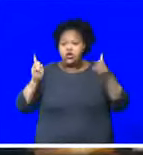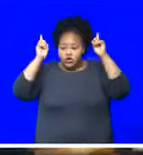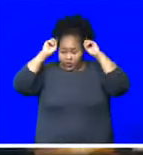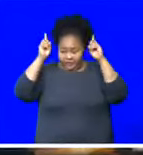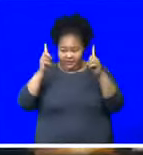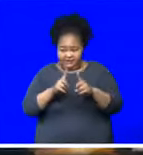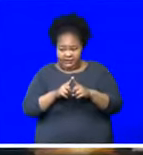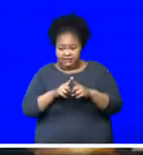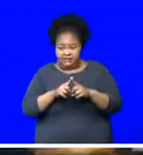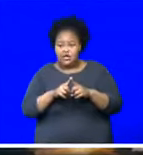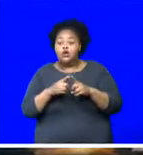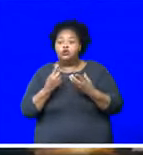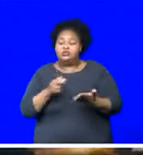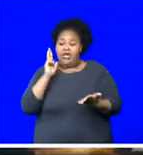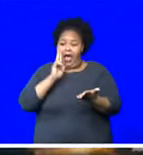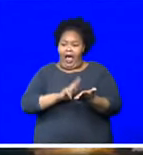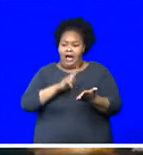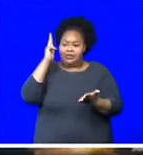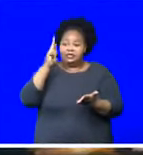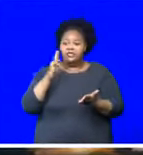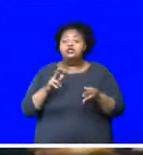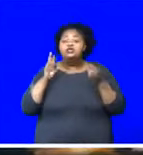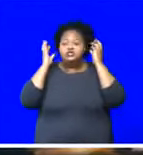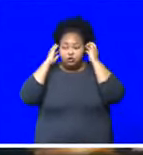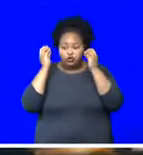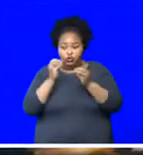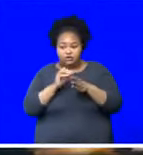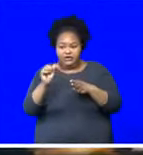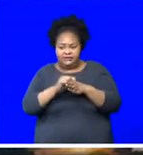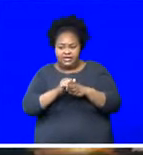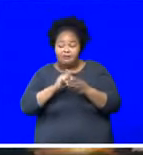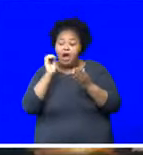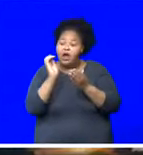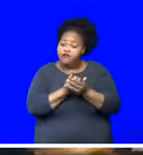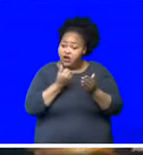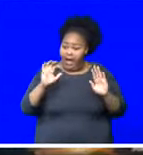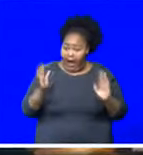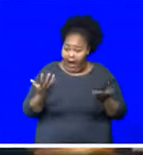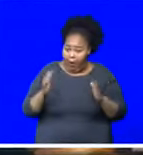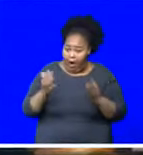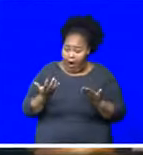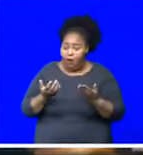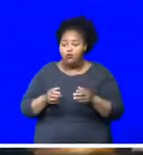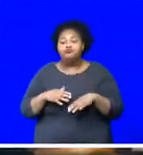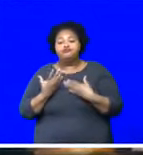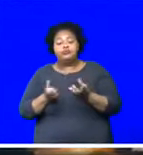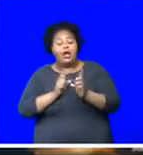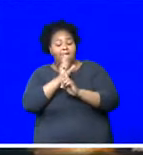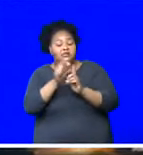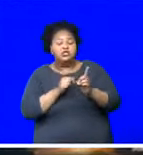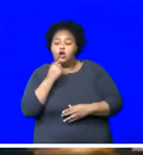imvumo yececesha bodokotela lapha eveni. Induna yethi noma le nyuvesi seyikulungisile lokunye